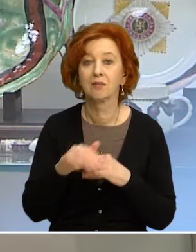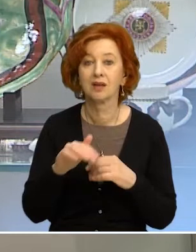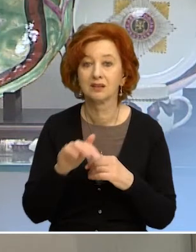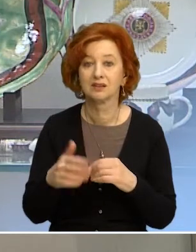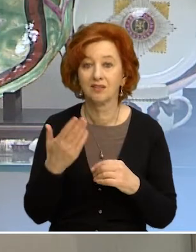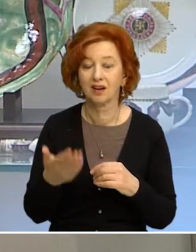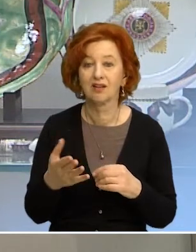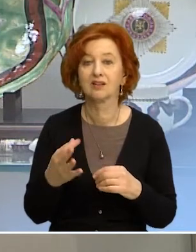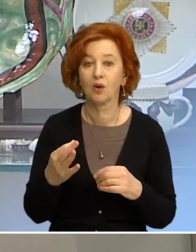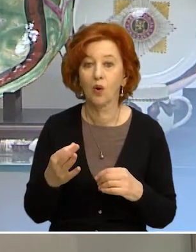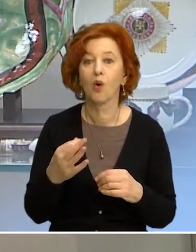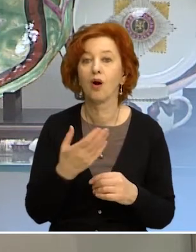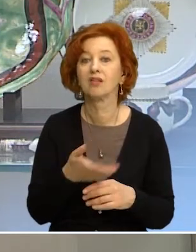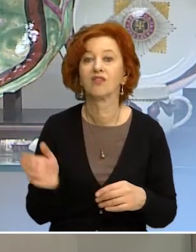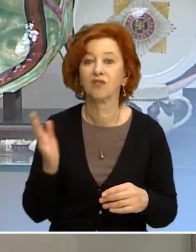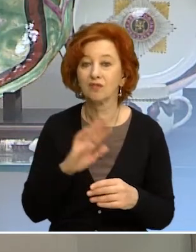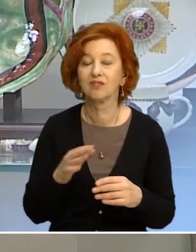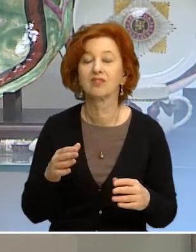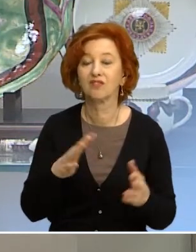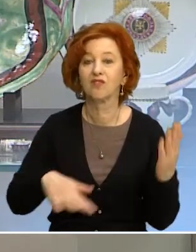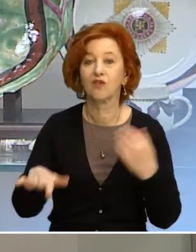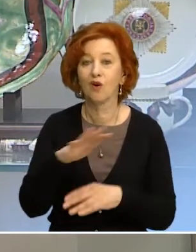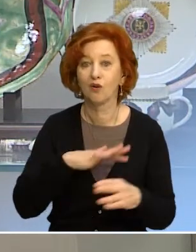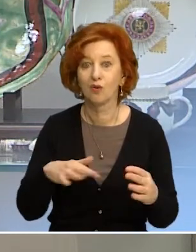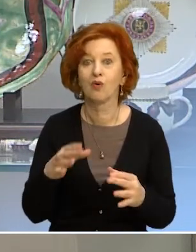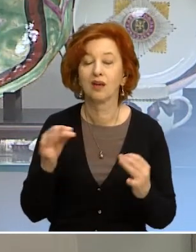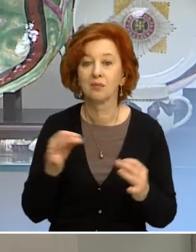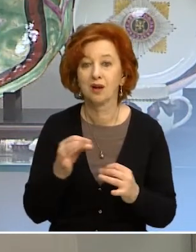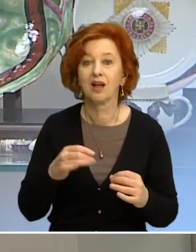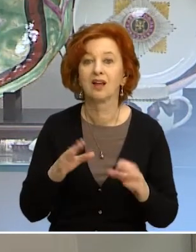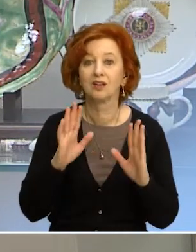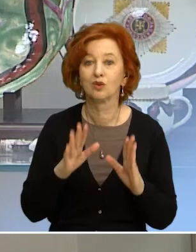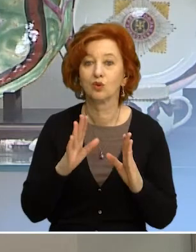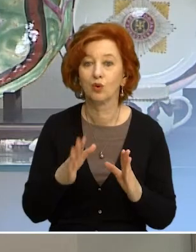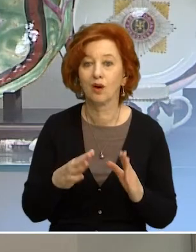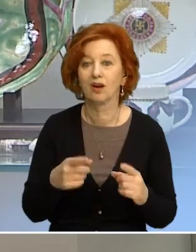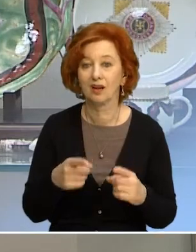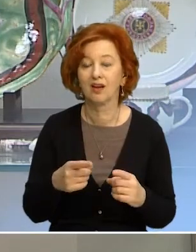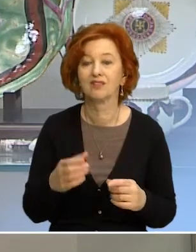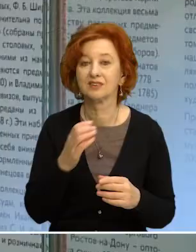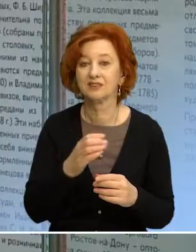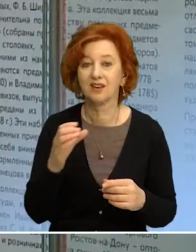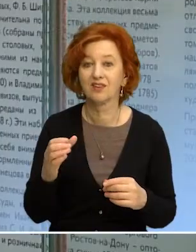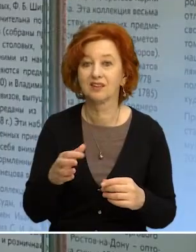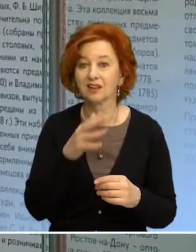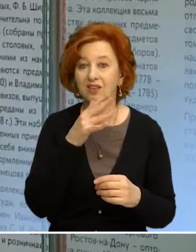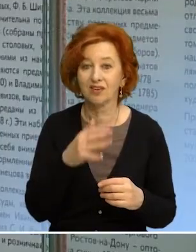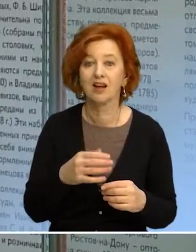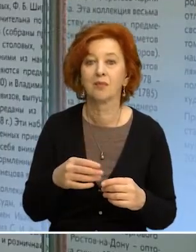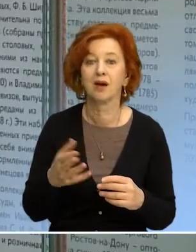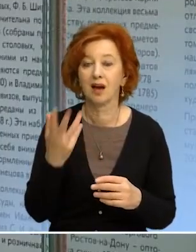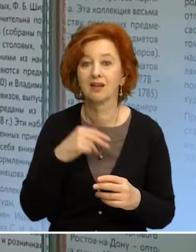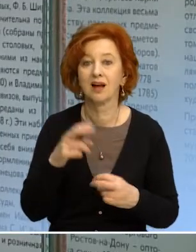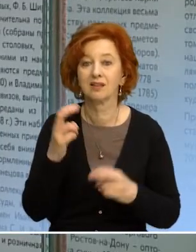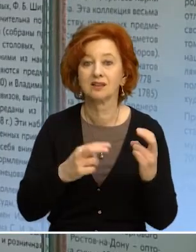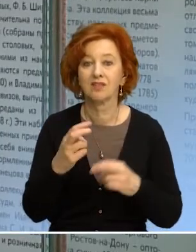продукция поставлялась ко двору императоров. И, по сути, только в советское время, когда